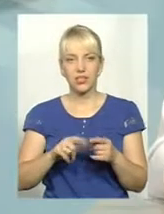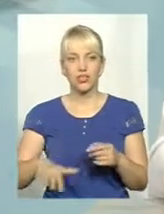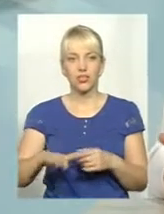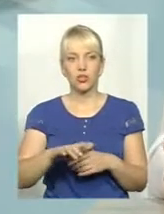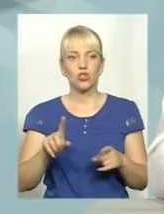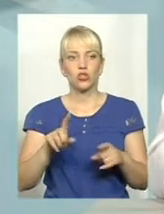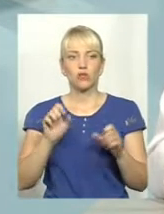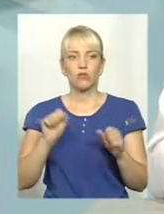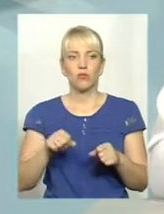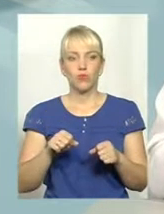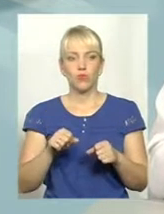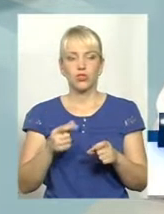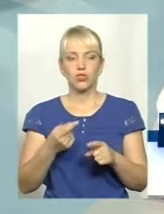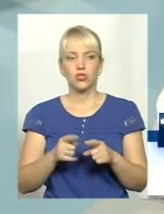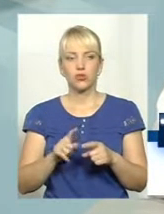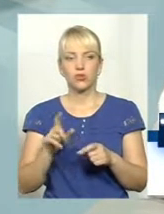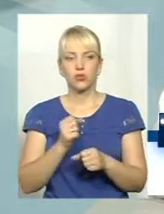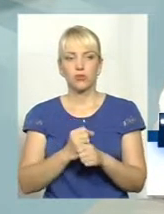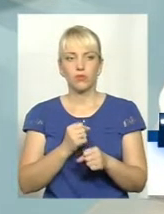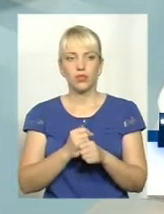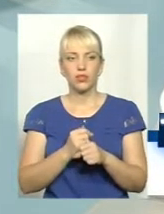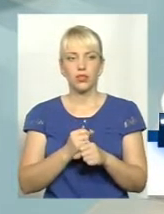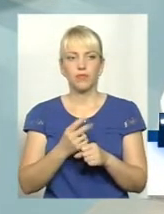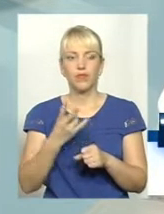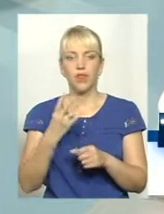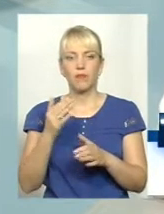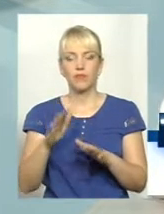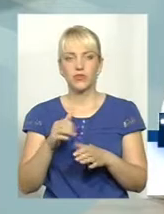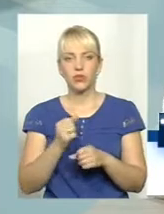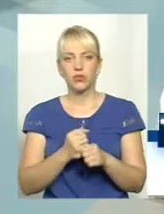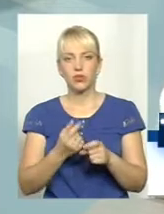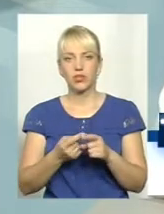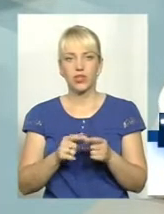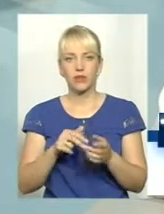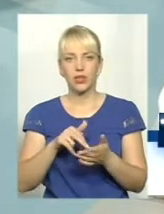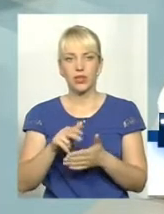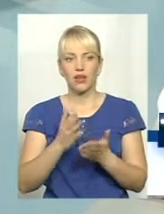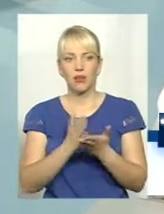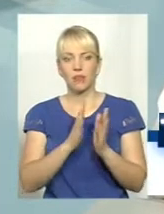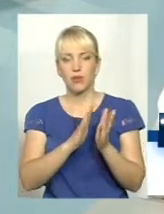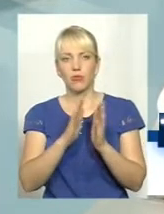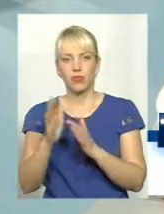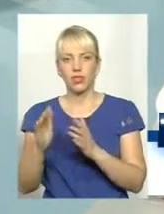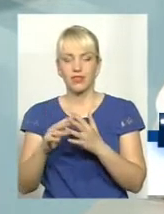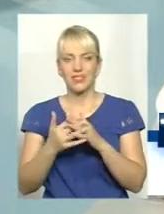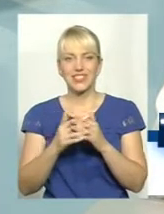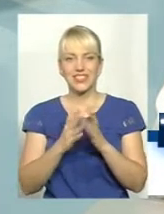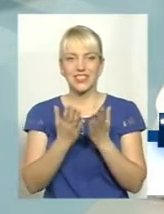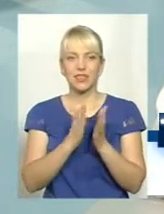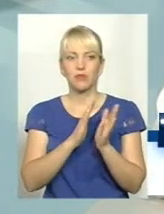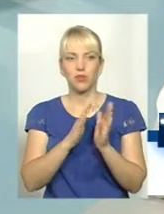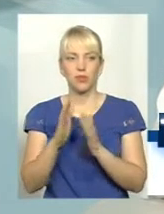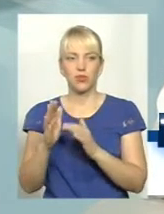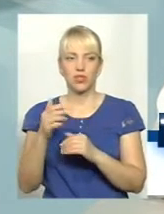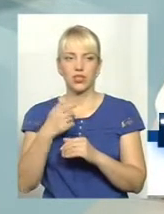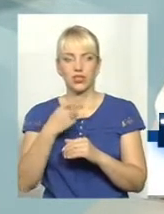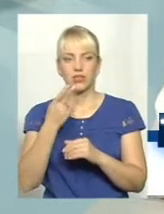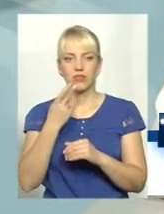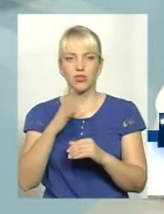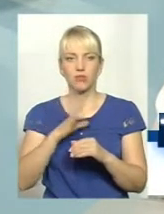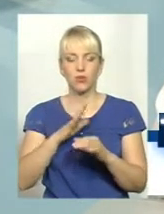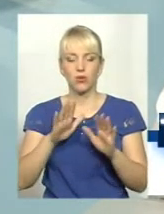висловити свою позицію на рівні «подобається, не подобається», хоча б так? На мою думку, найактуальніше, найважче